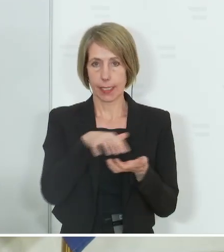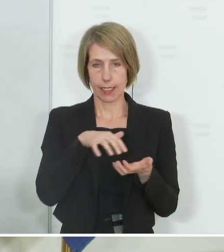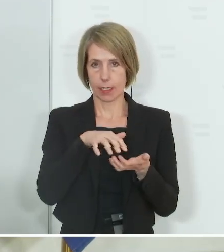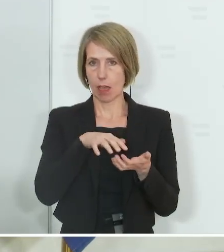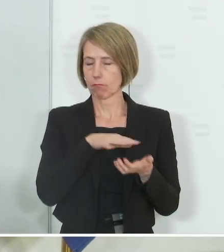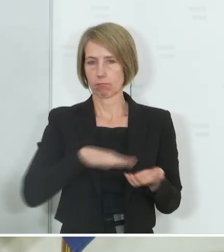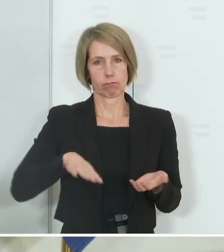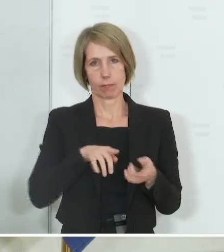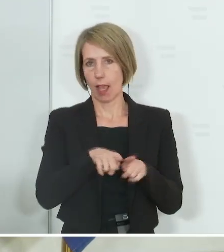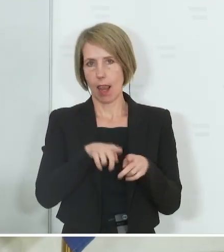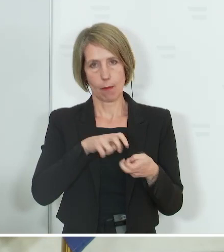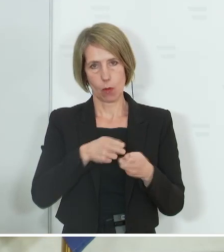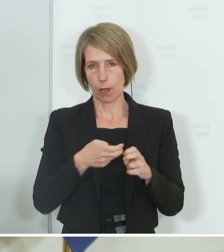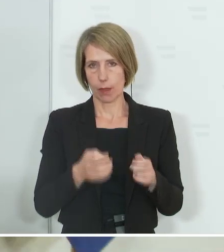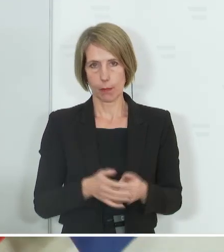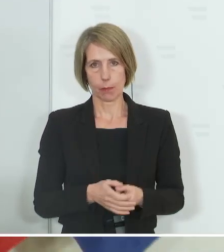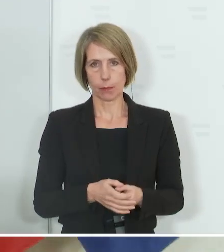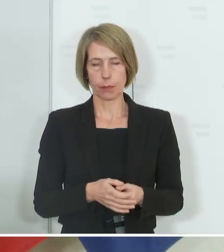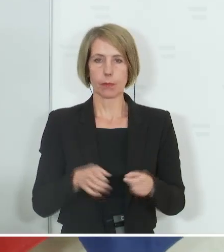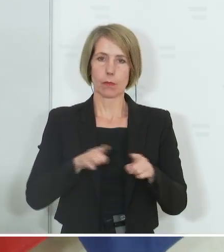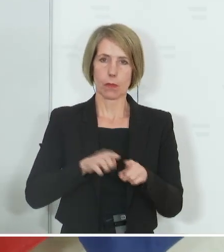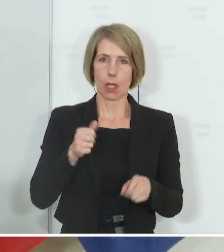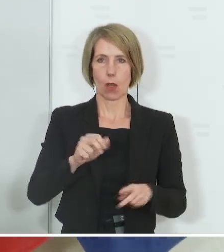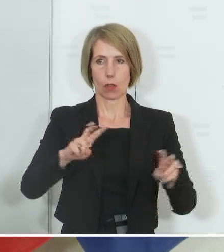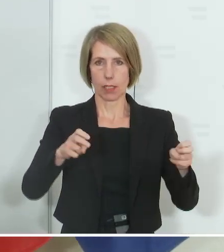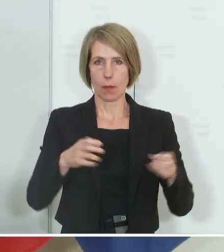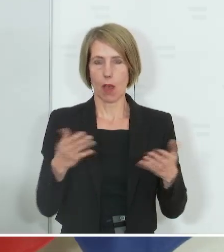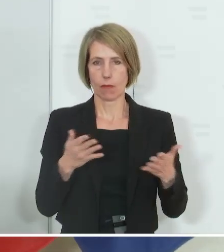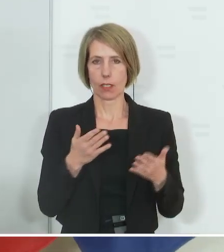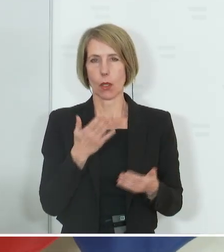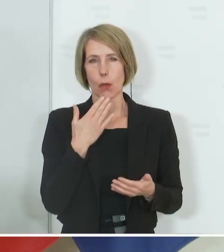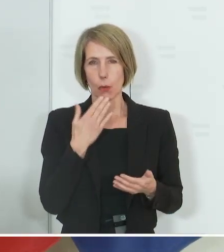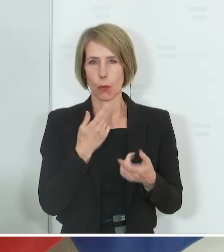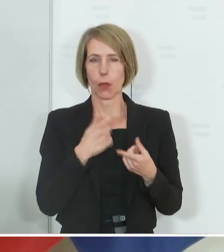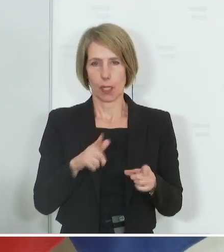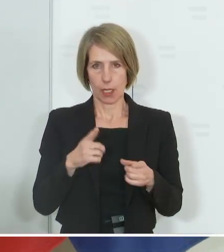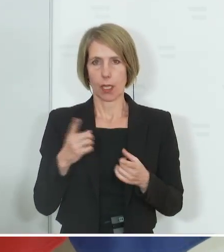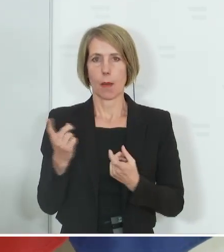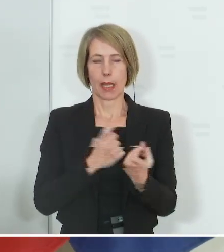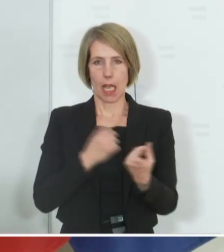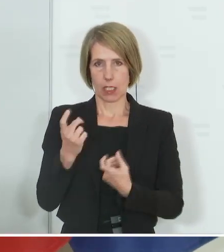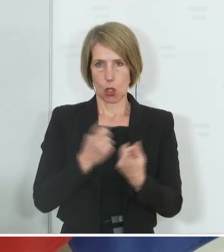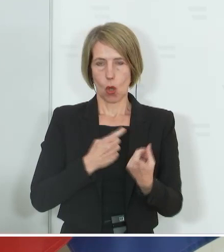Und wir haben ein großes Thema mit dem Thema irregulärer Migration.